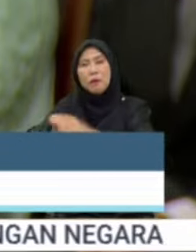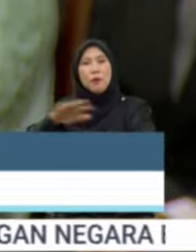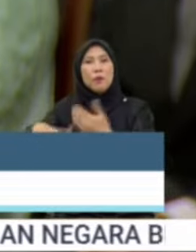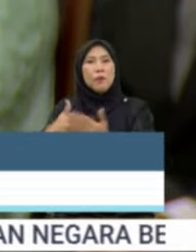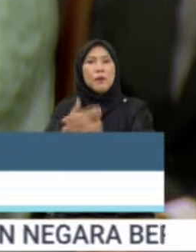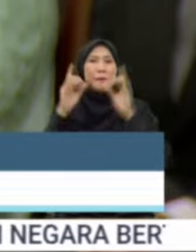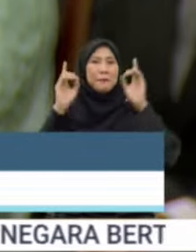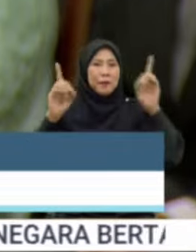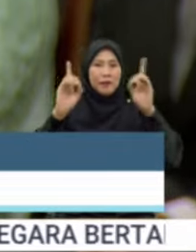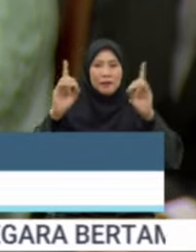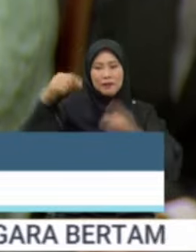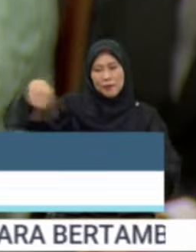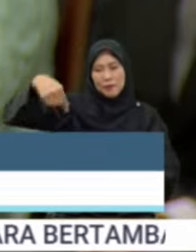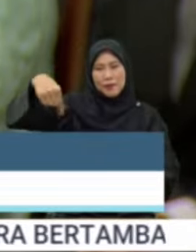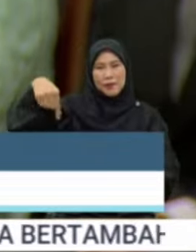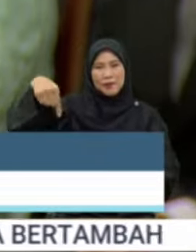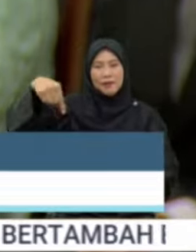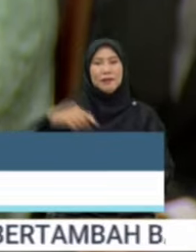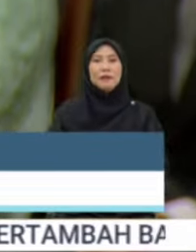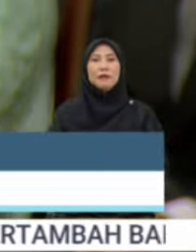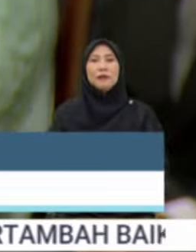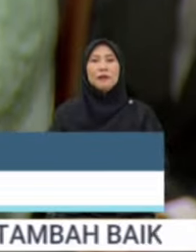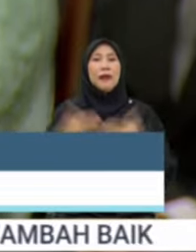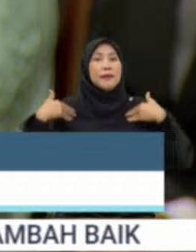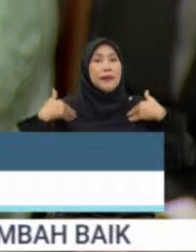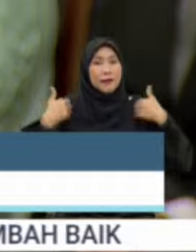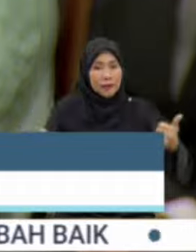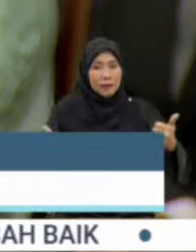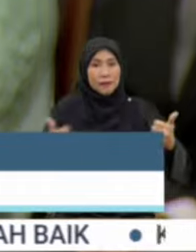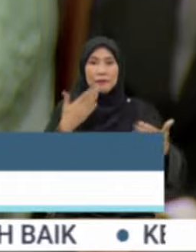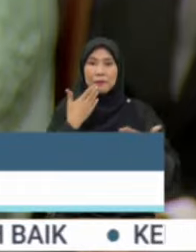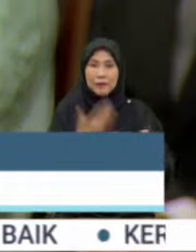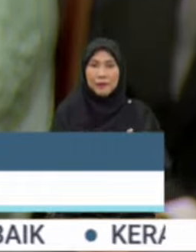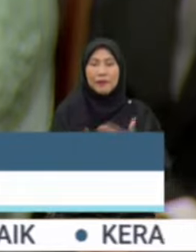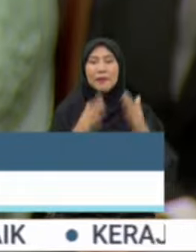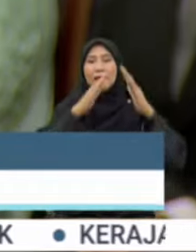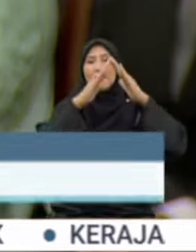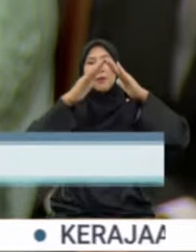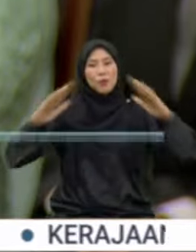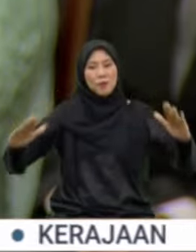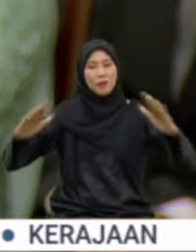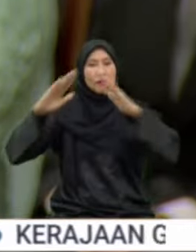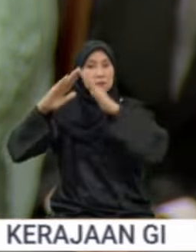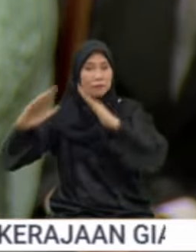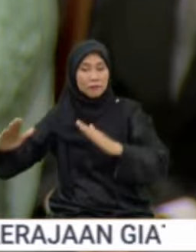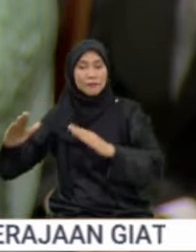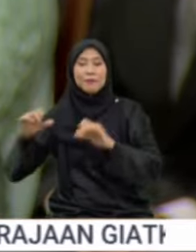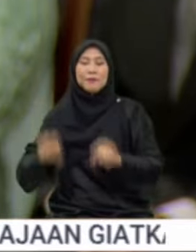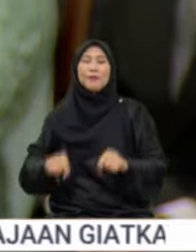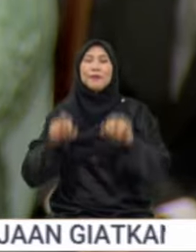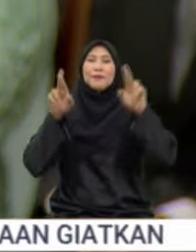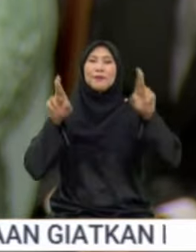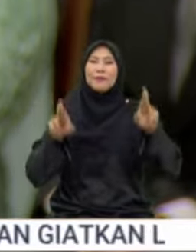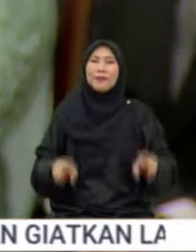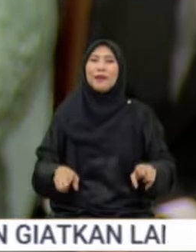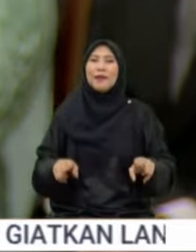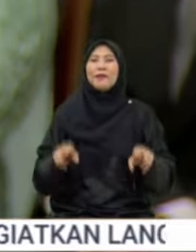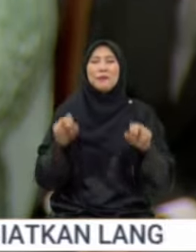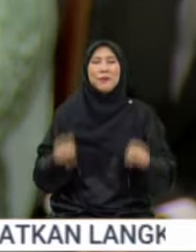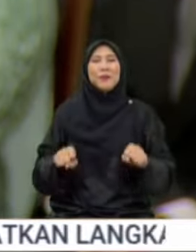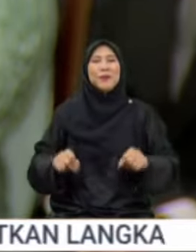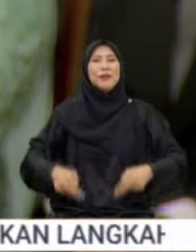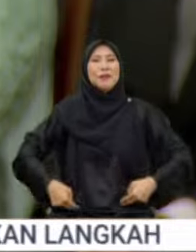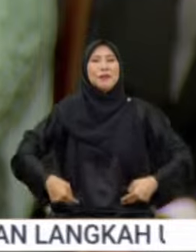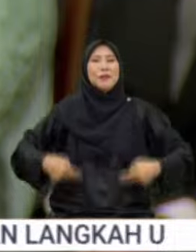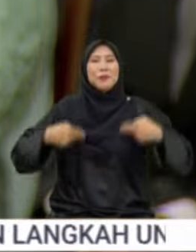bermutu, prasana kesihatan dan perumahan mampu milik supaya rakyat menikmati kehidupan yang